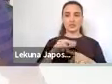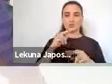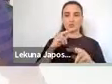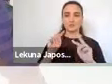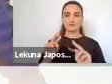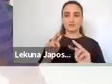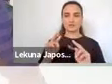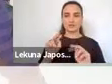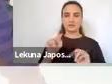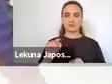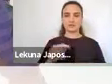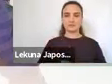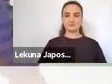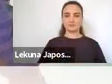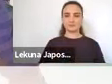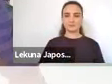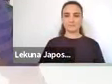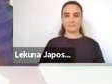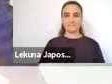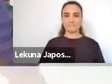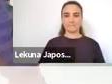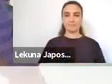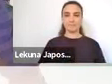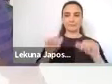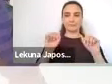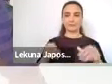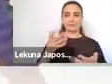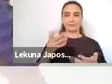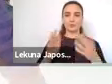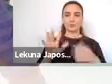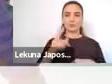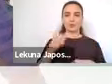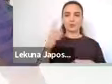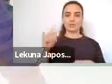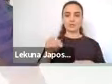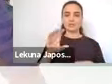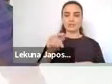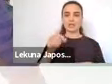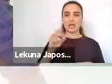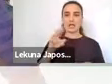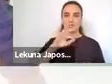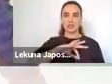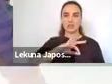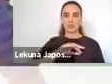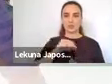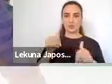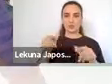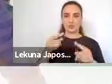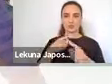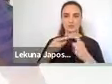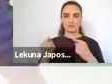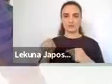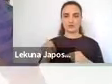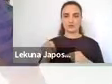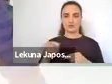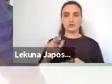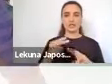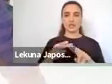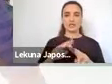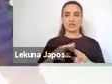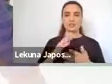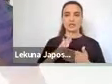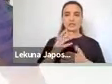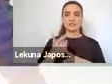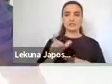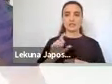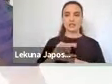ამას ყურადღებას, შეუძლია თუ არა ერთი საგანი გამოიყენოს როგორც სხვა. და ეს არის